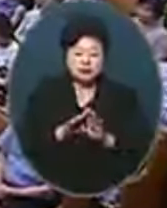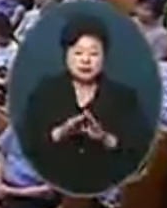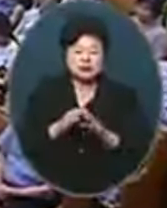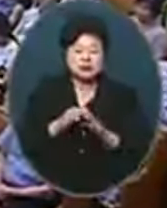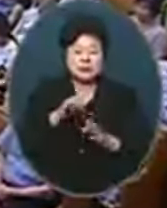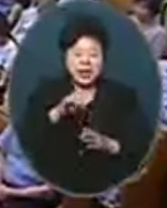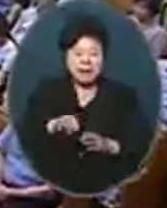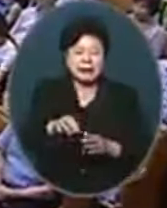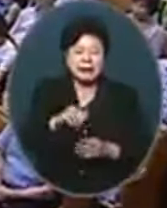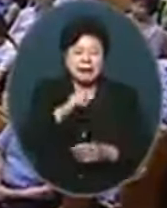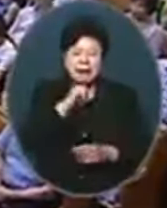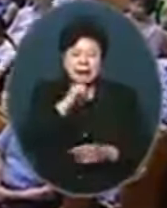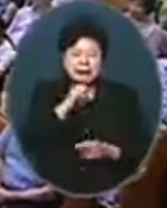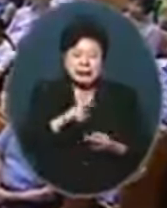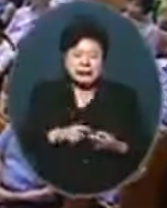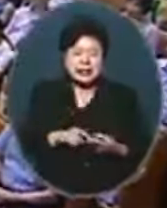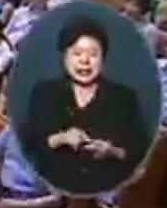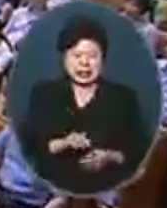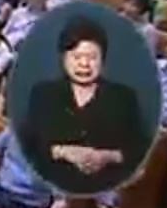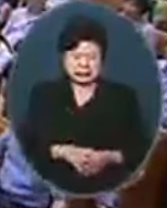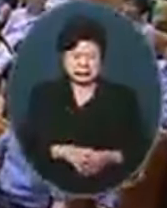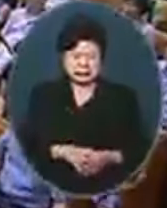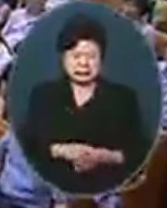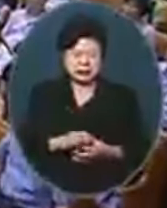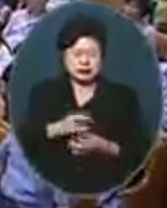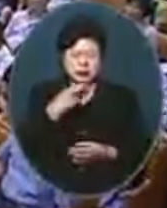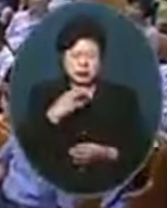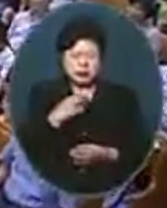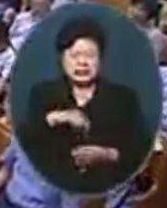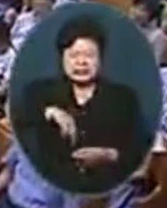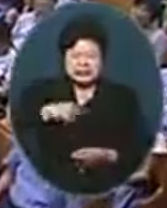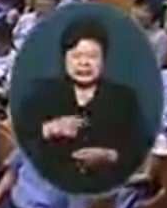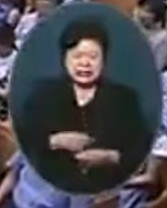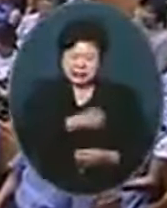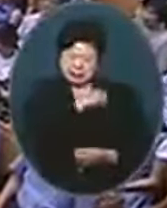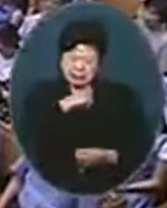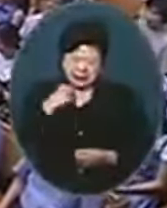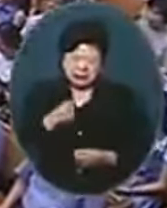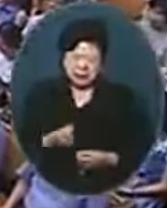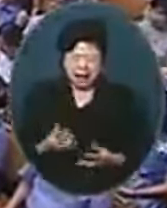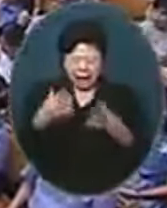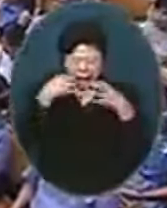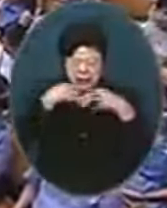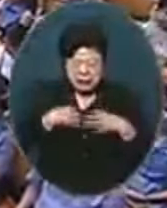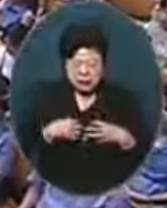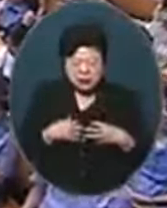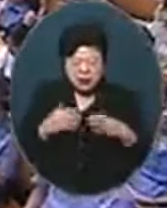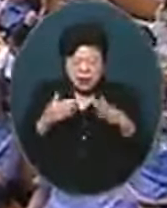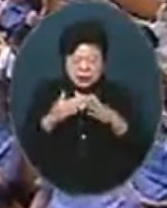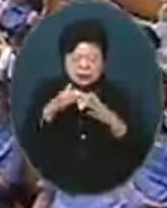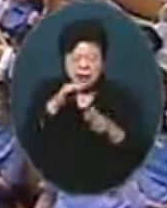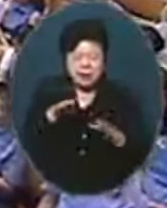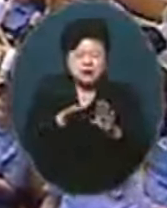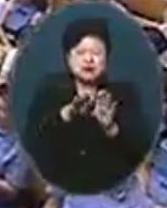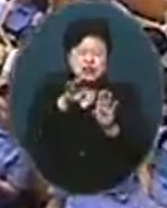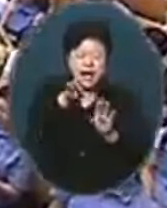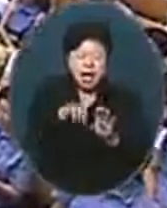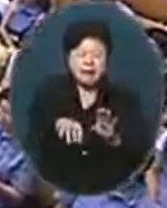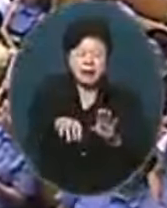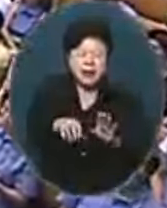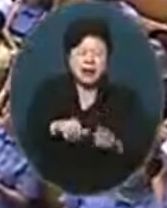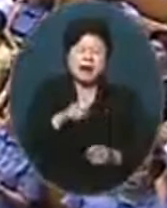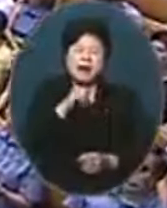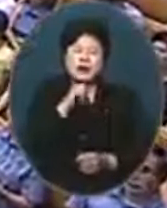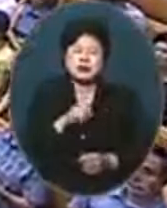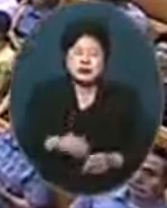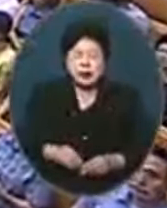그는 산의 진미를 배불리 먹으면서도 자기 집 대문간에 굶어 죽어가는 사람에게